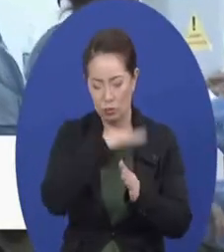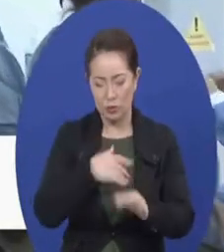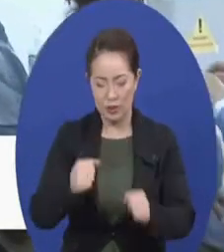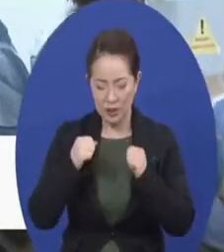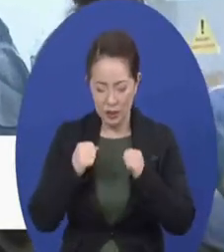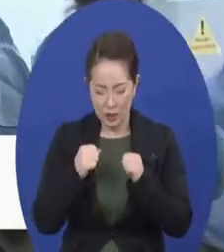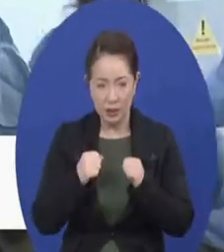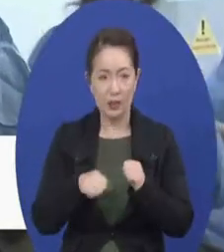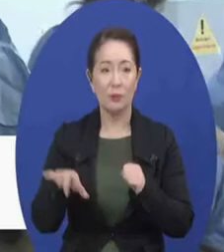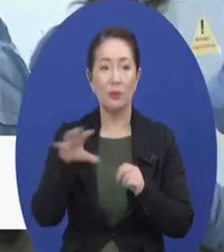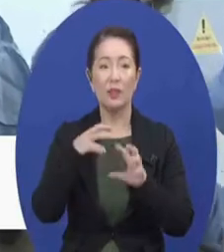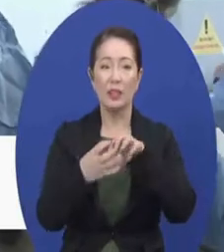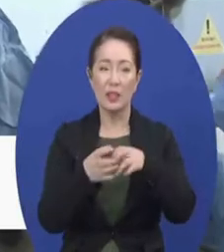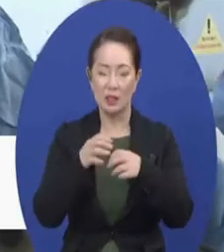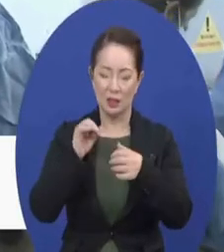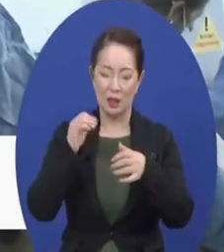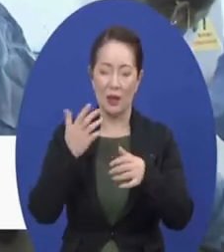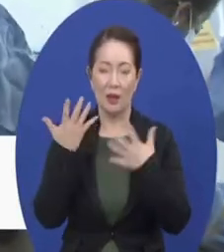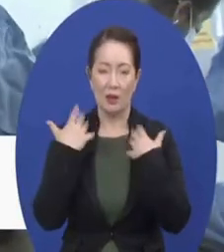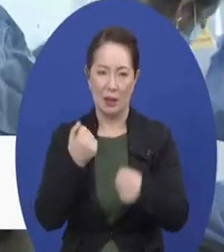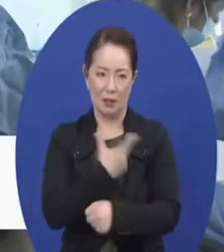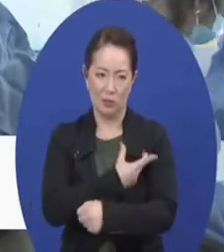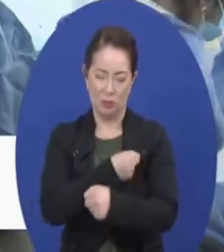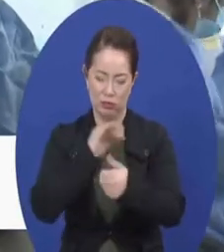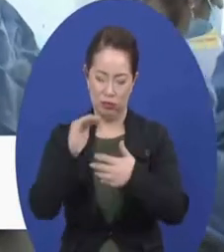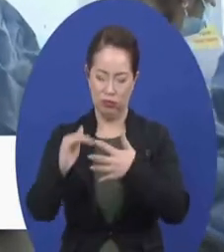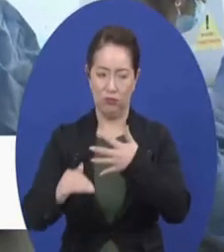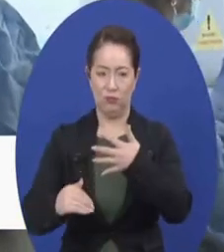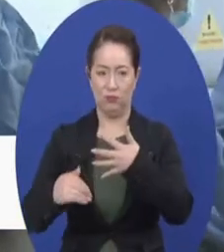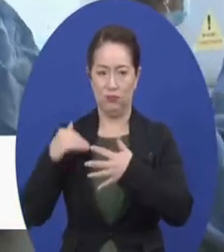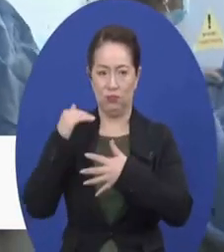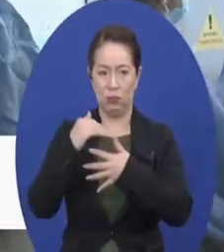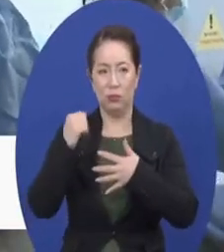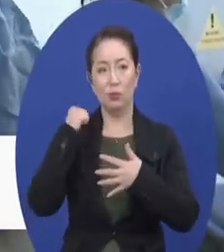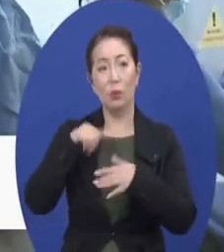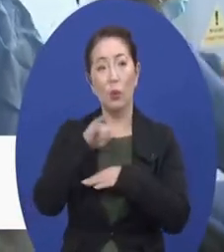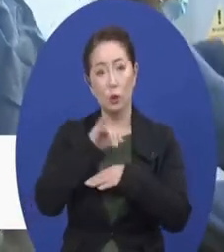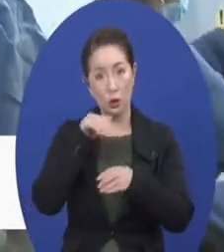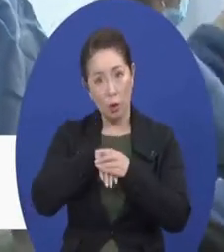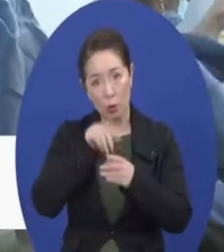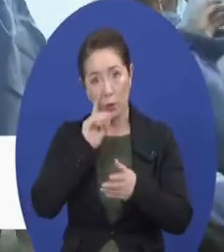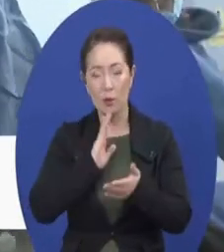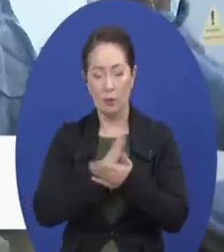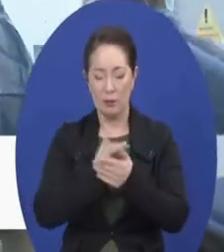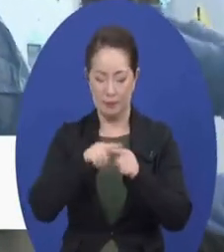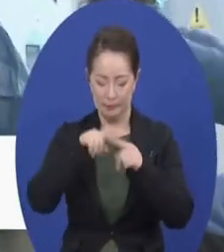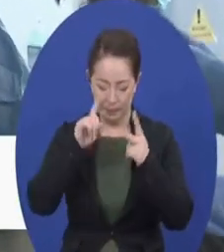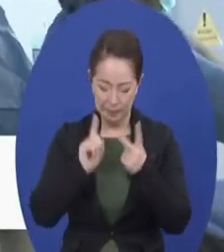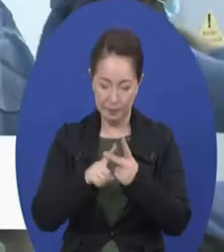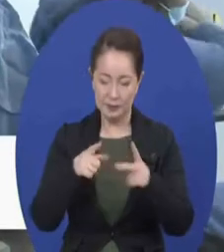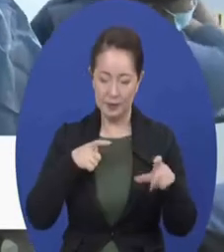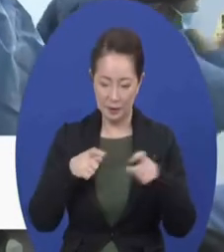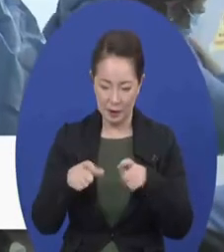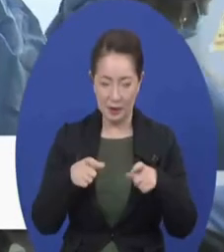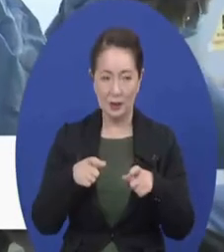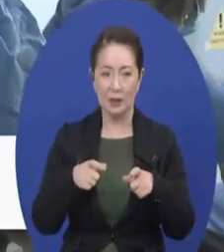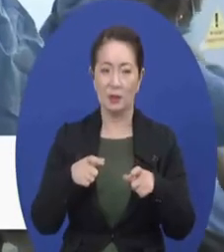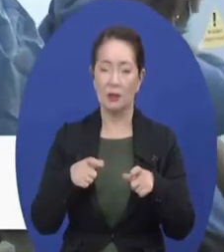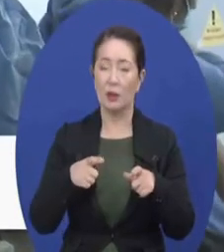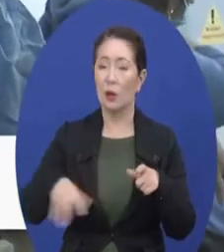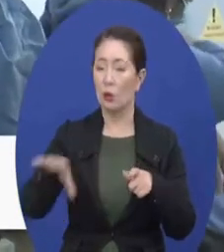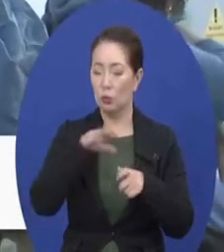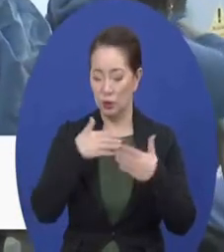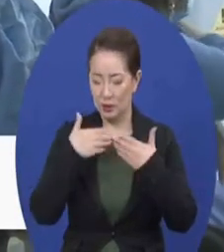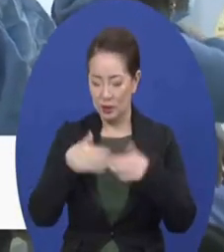дэлхийд дархлаажуулалтаар одоо бас тэргүүлэгч улсуудын нэг болё. За ингээд хамгийн түрүүнд бас эдийн засга одоо бүрэн